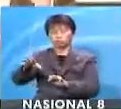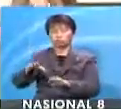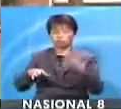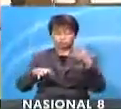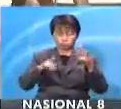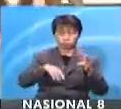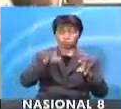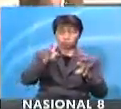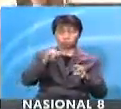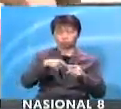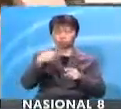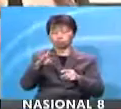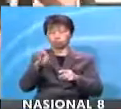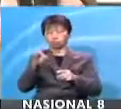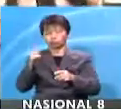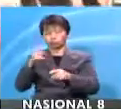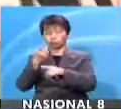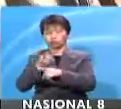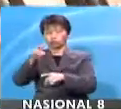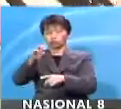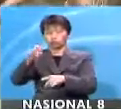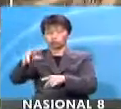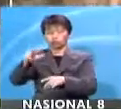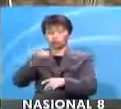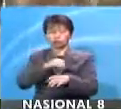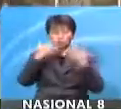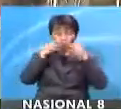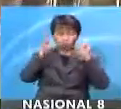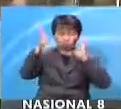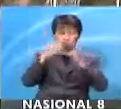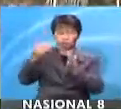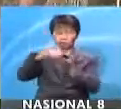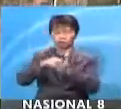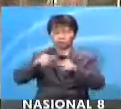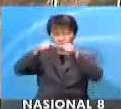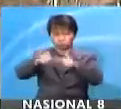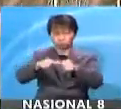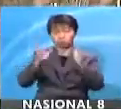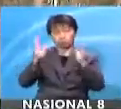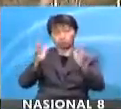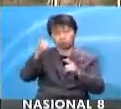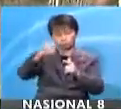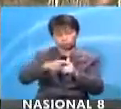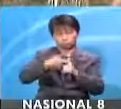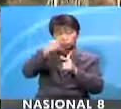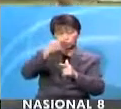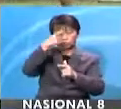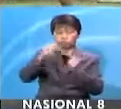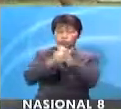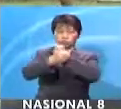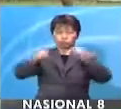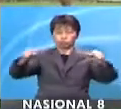Juli hingga 25 Juli untuk bertemu Liverpool Selepas itu harimau melaya akan sekali lagi berkampung untuk tempo hampir sebulan bagi